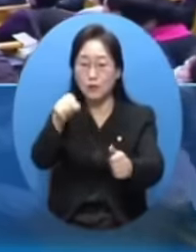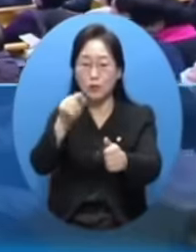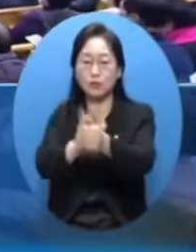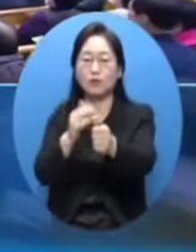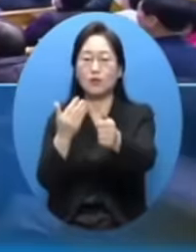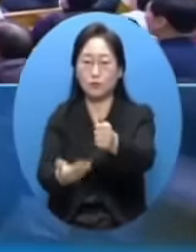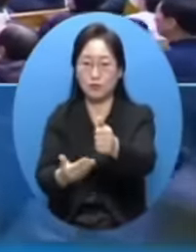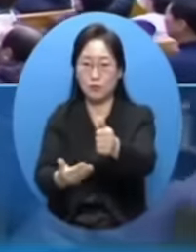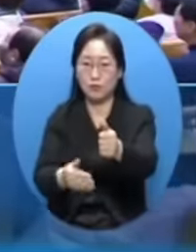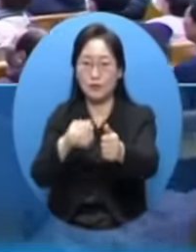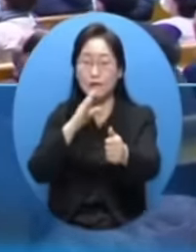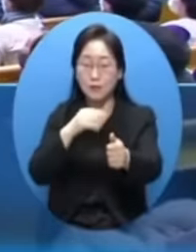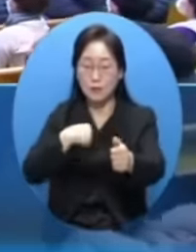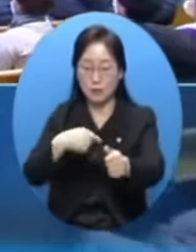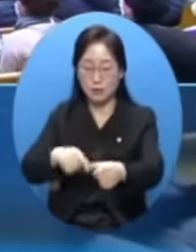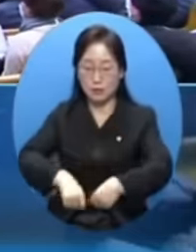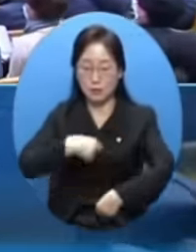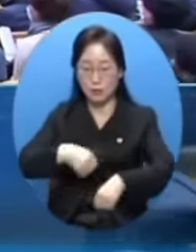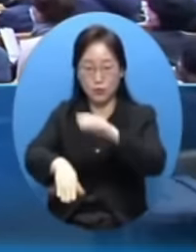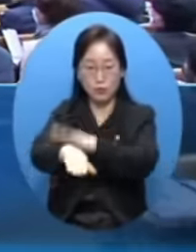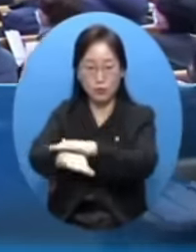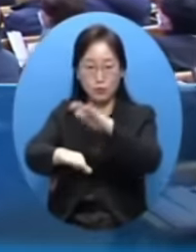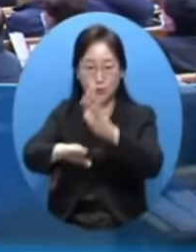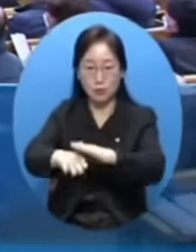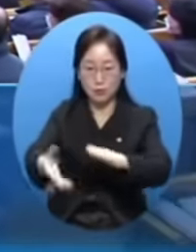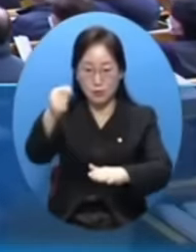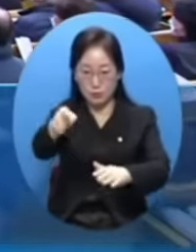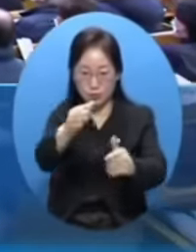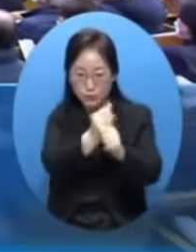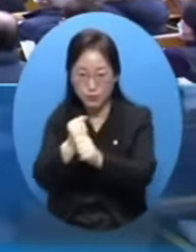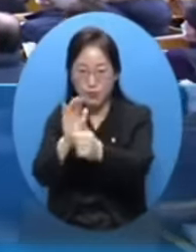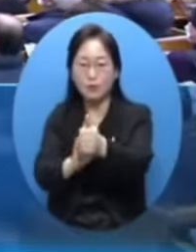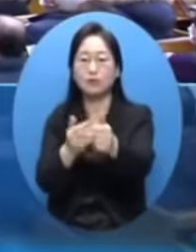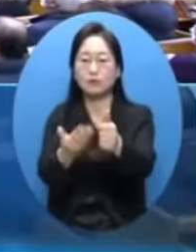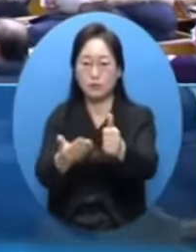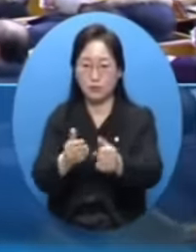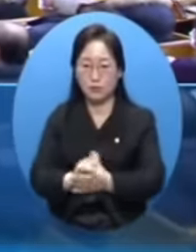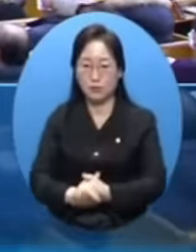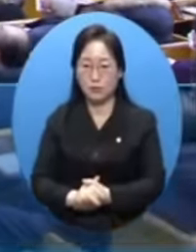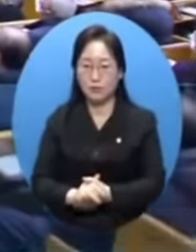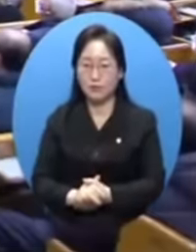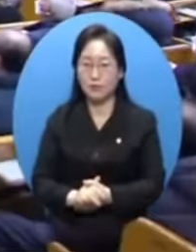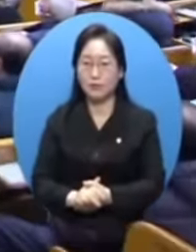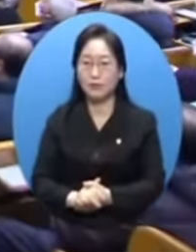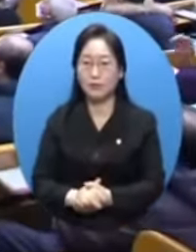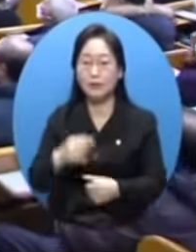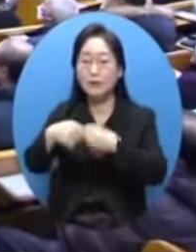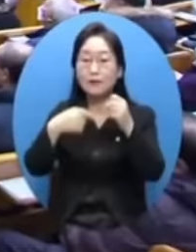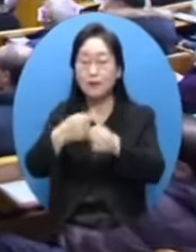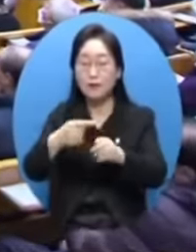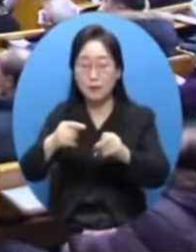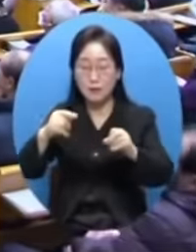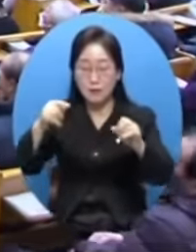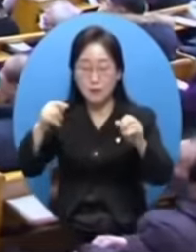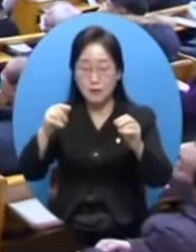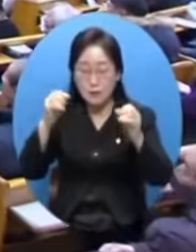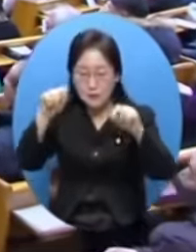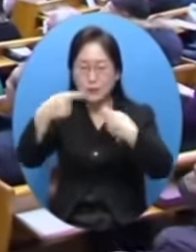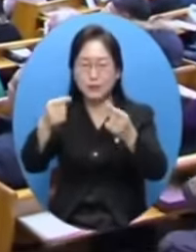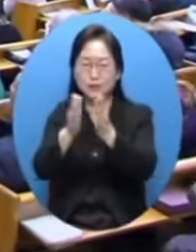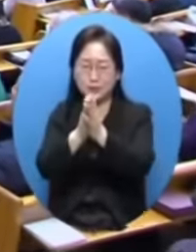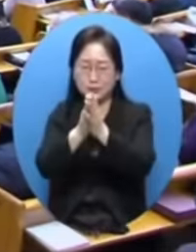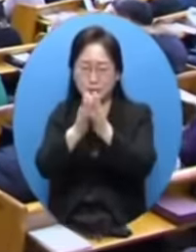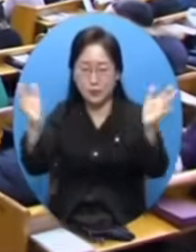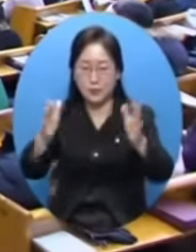도와주리라 참으로 나의 의로운 오른손으로 너를 붙들리라 아멘 세를 만는 우리 모두에게 하나님께서 말씀하시는